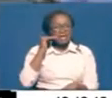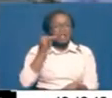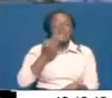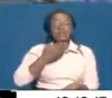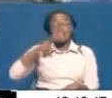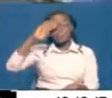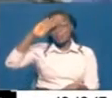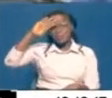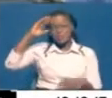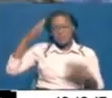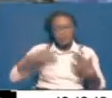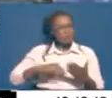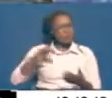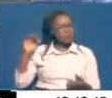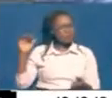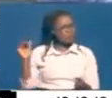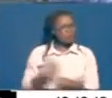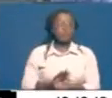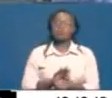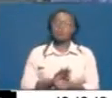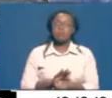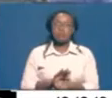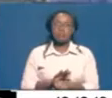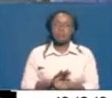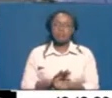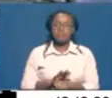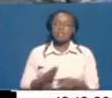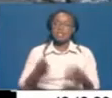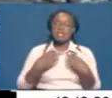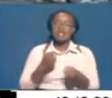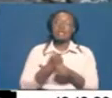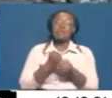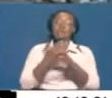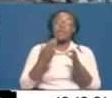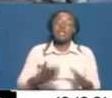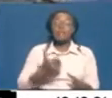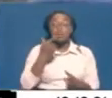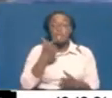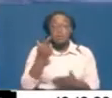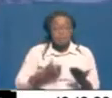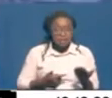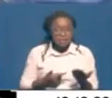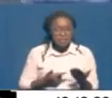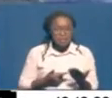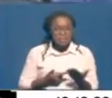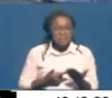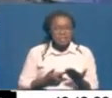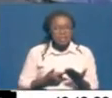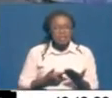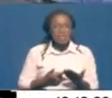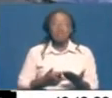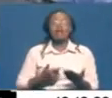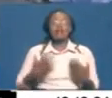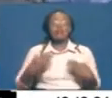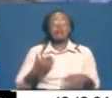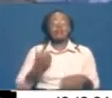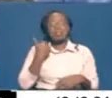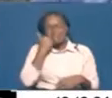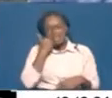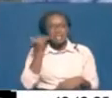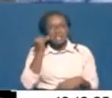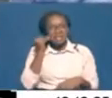when it needed them most. As health workers, we want to say that patients in Siaya are also suffering